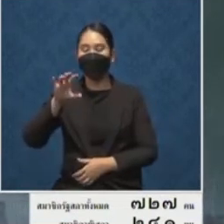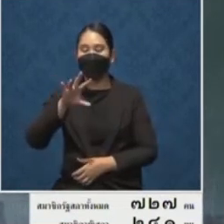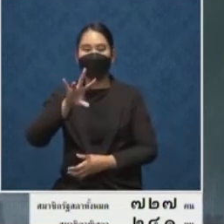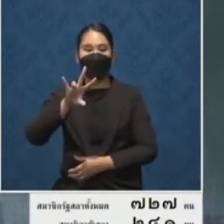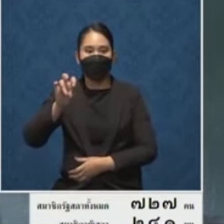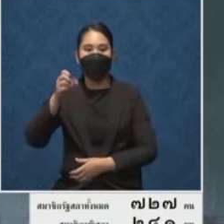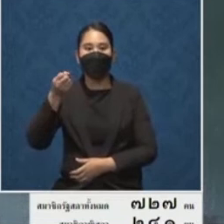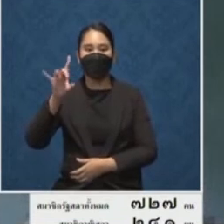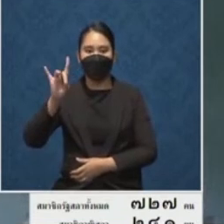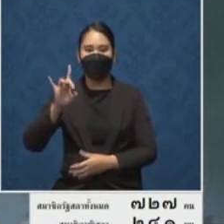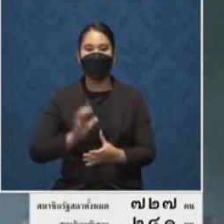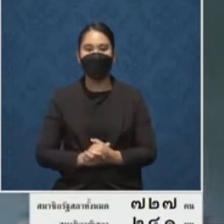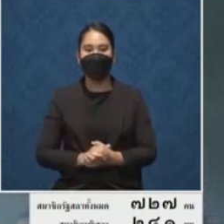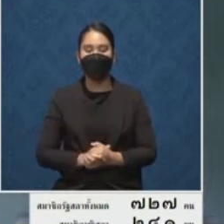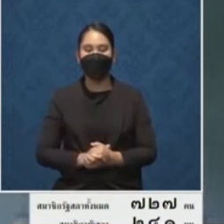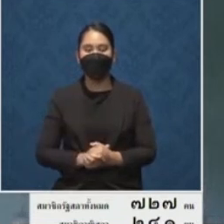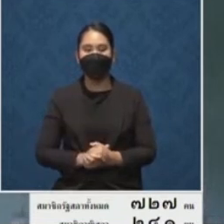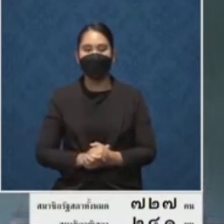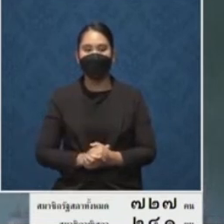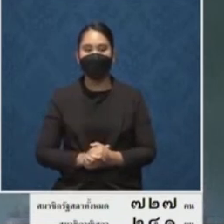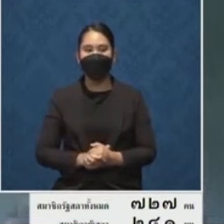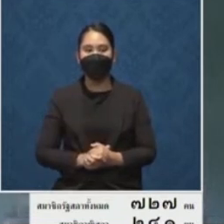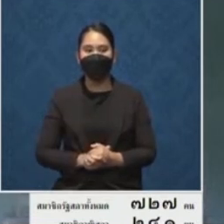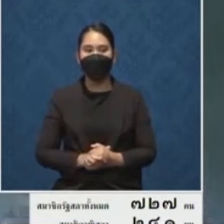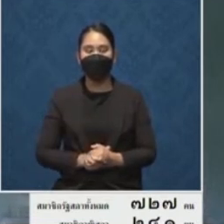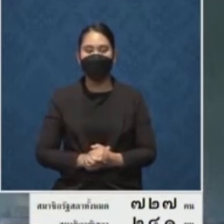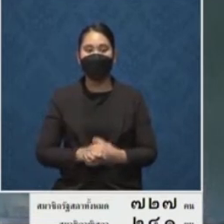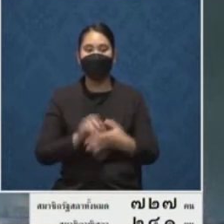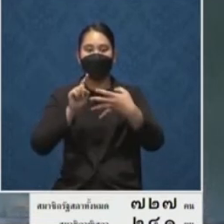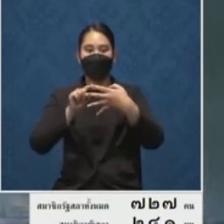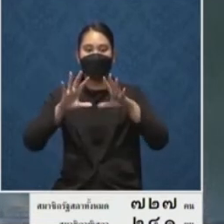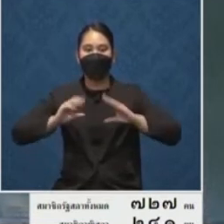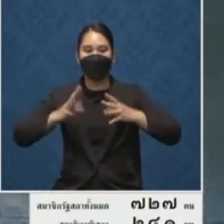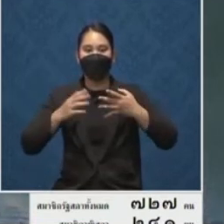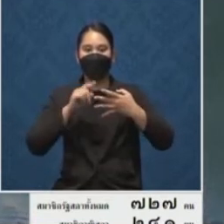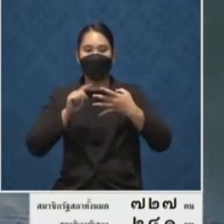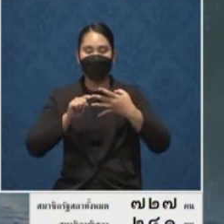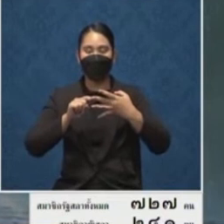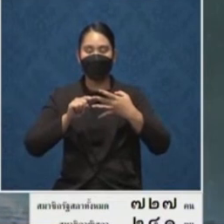ม 718นายอุปกิจปาจาริยางกูล